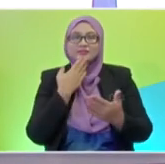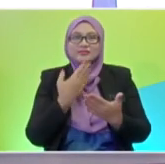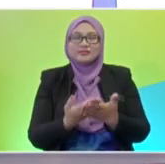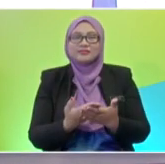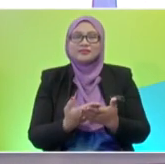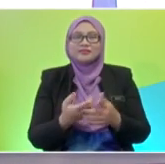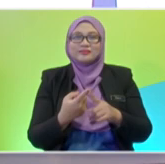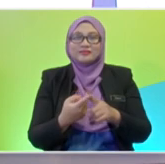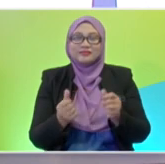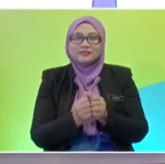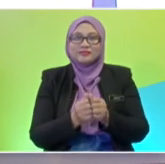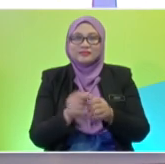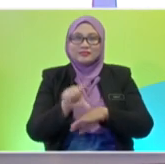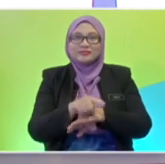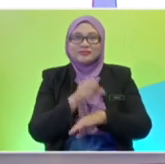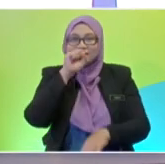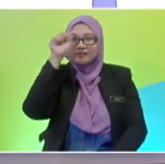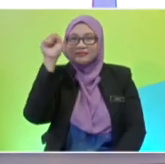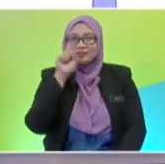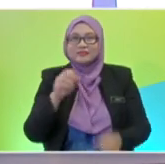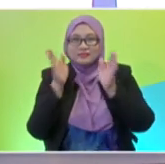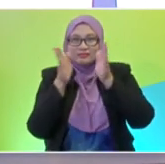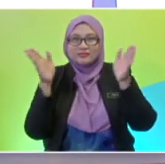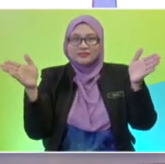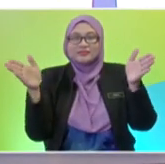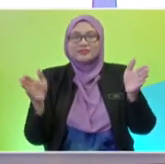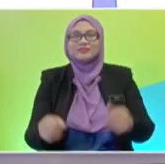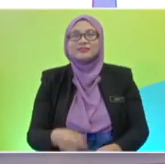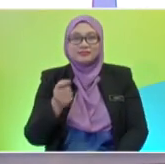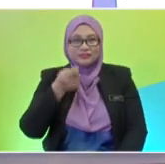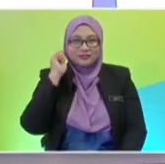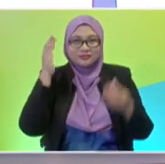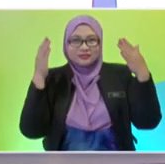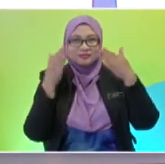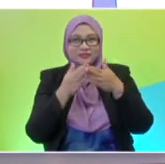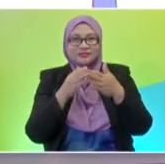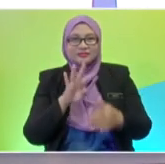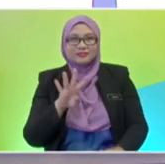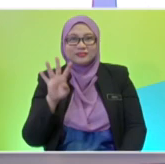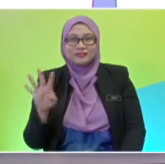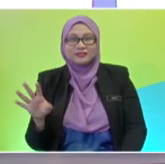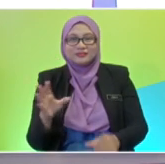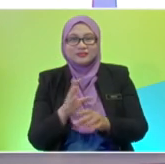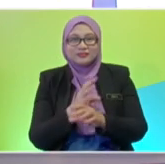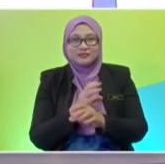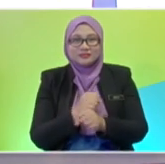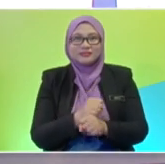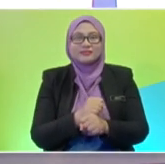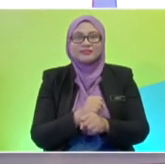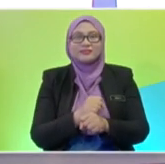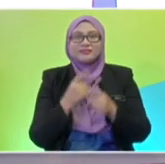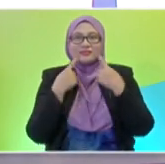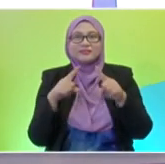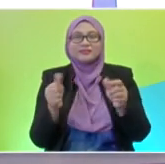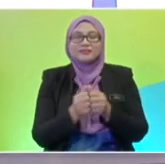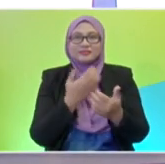bercakap baik tadi kita sudah bertumpu gempa 4 Jawa dengan baik-baiknya mendapat bintang yang penuh jadi